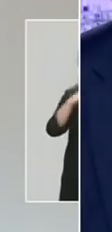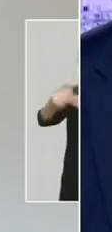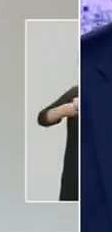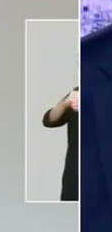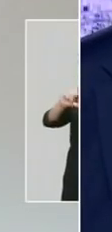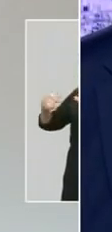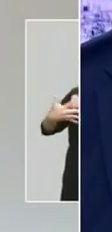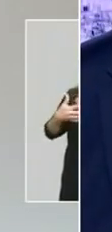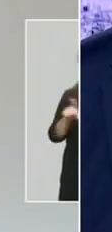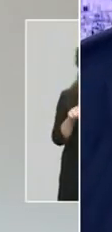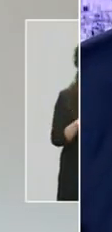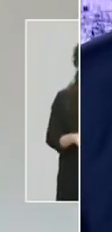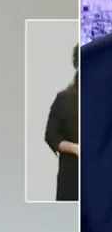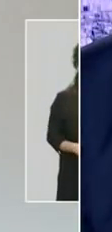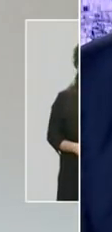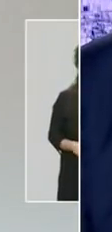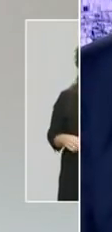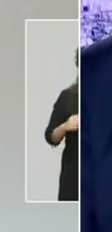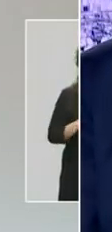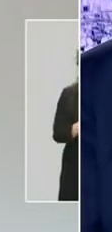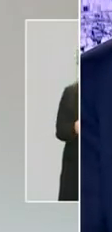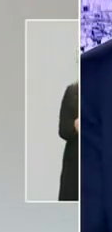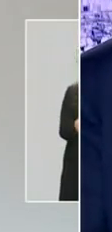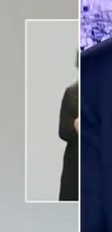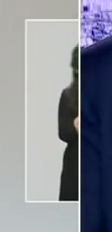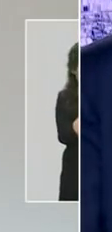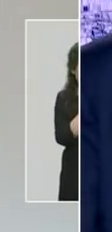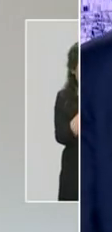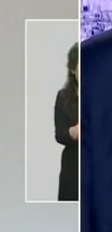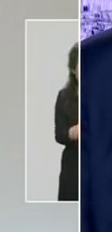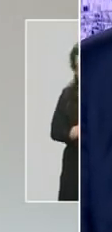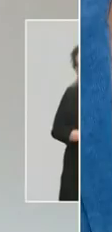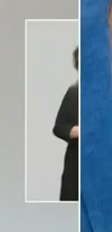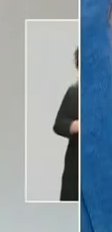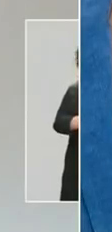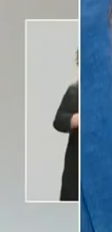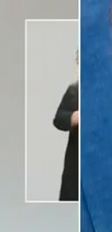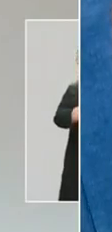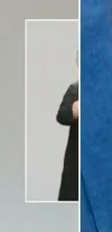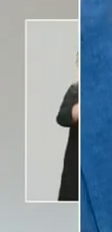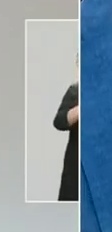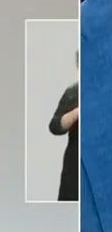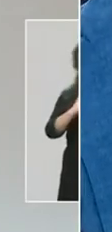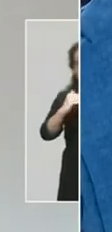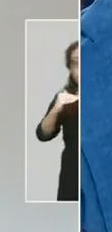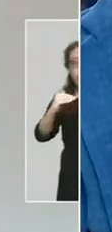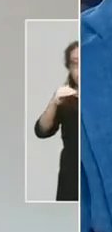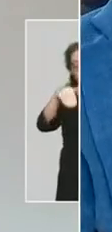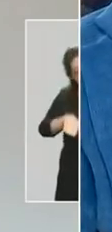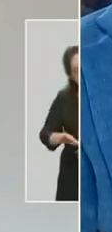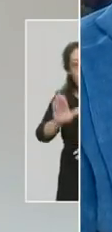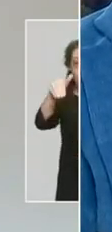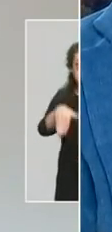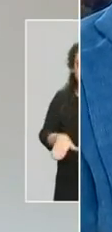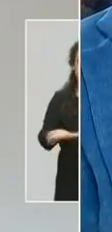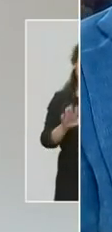au système de santé qui craque de partout. Si on revient à l'hôpital, on revient à un sujet complètement politique, évidemment, oui, éminemment politique, et